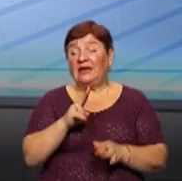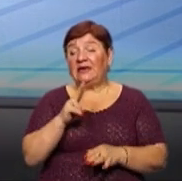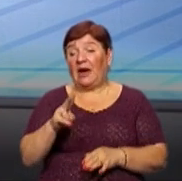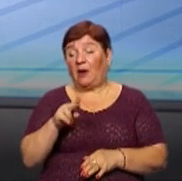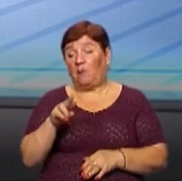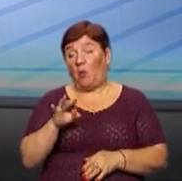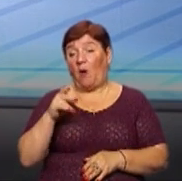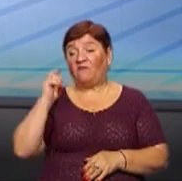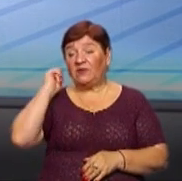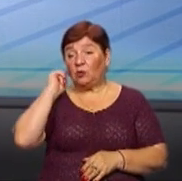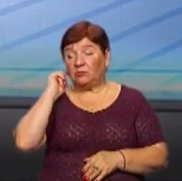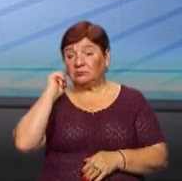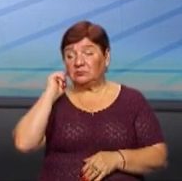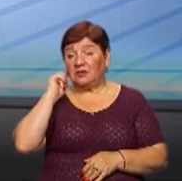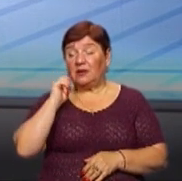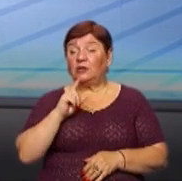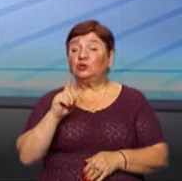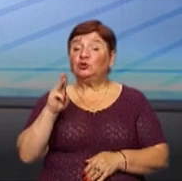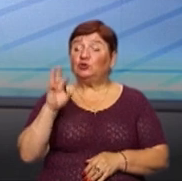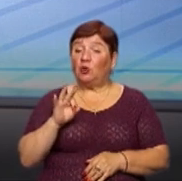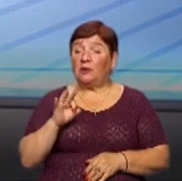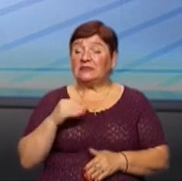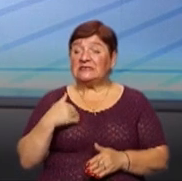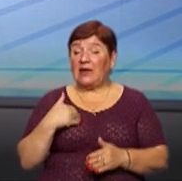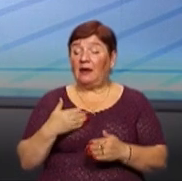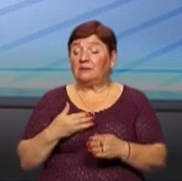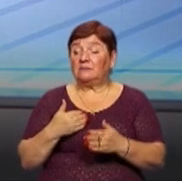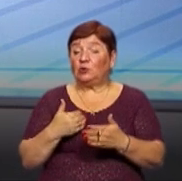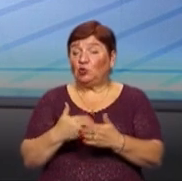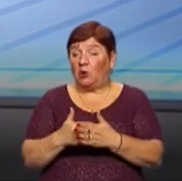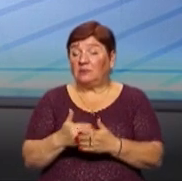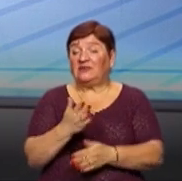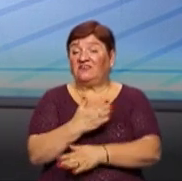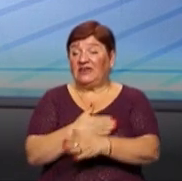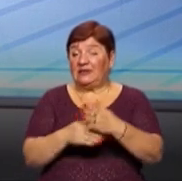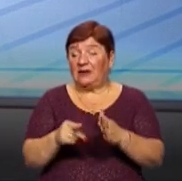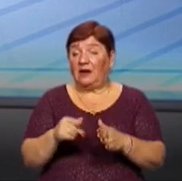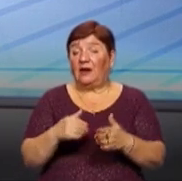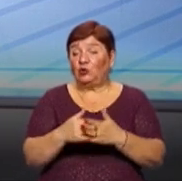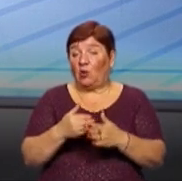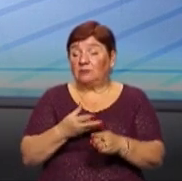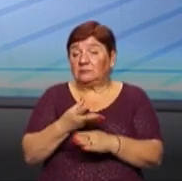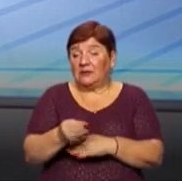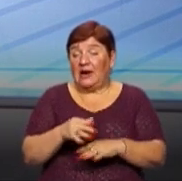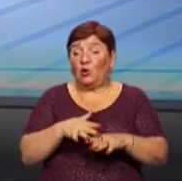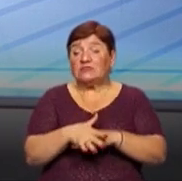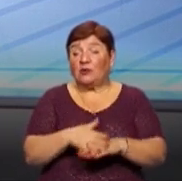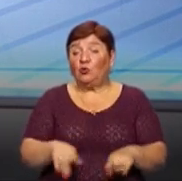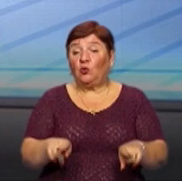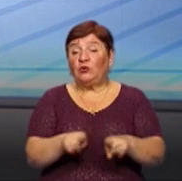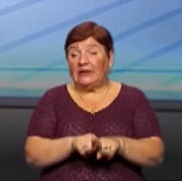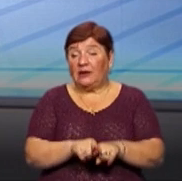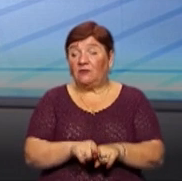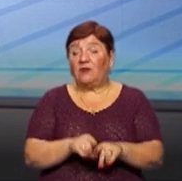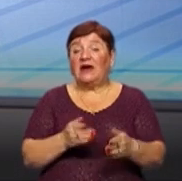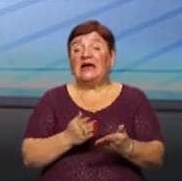розрахунок по віку. Тільки що дає пенсію, це достроковий вихід на, вірніше, інвалідність, достроковий вихід на пенсію. А розрахунок однаково – зарплата і стаж